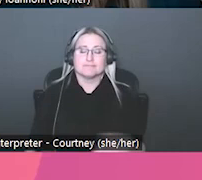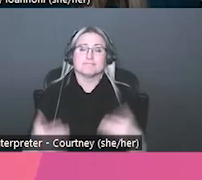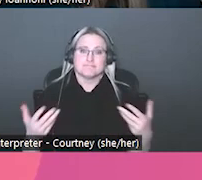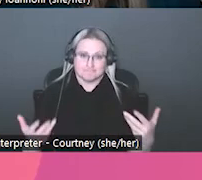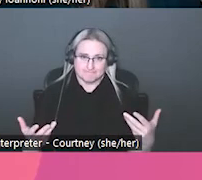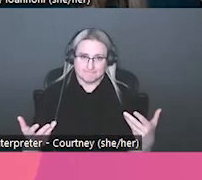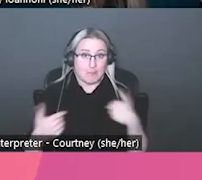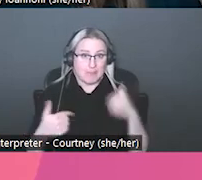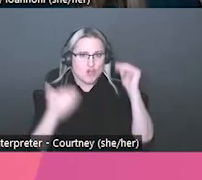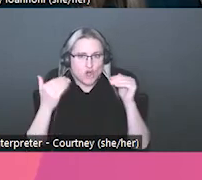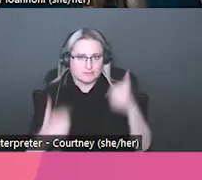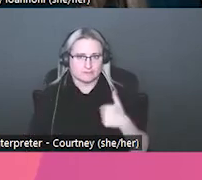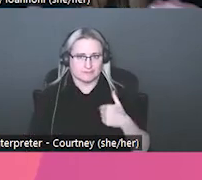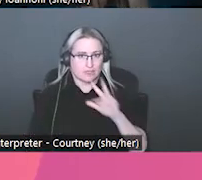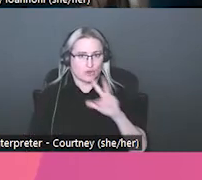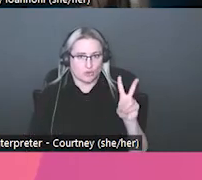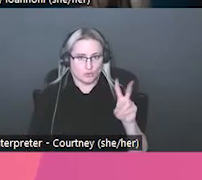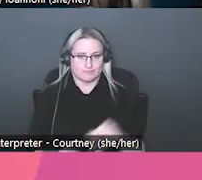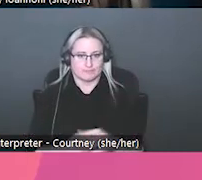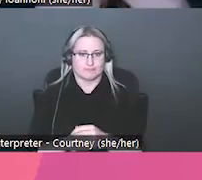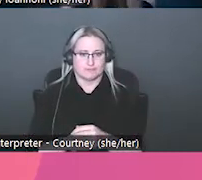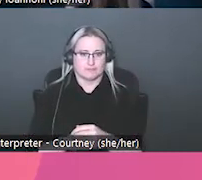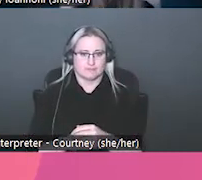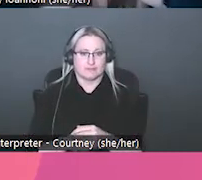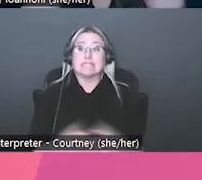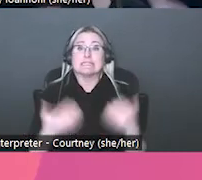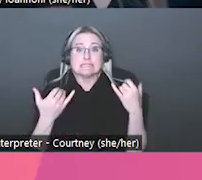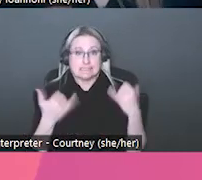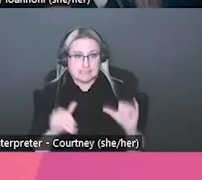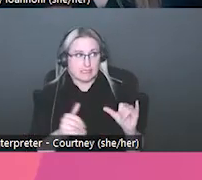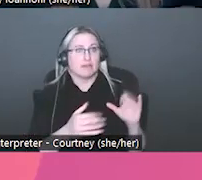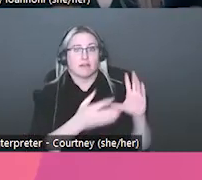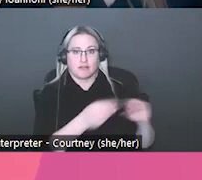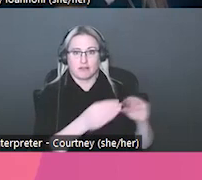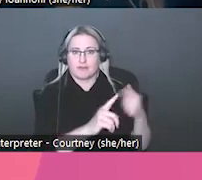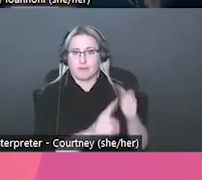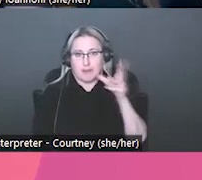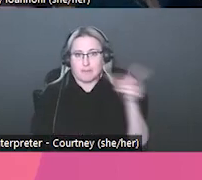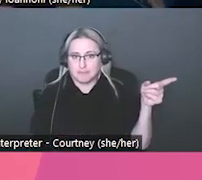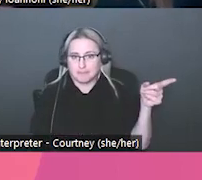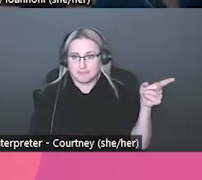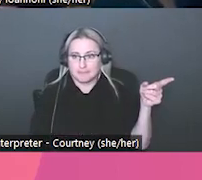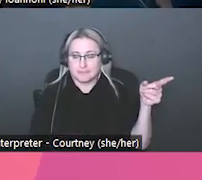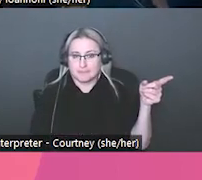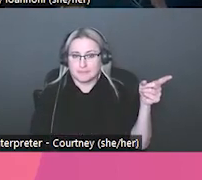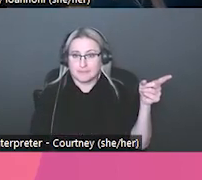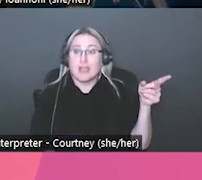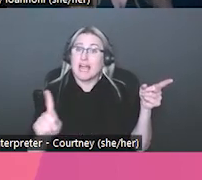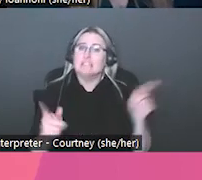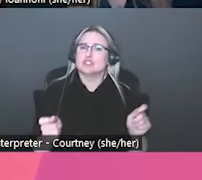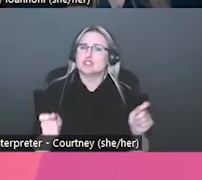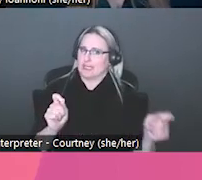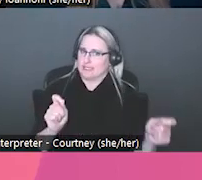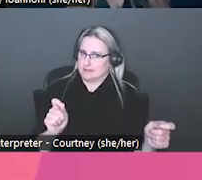grosseur, tu ne le prendras pas au sérieux. Mais j'ai 32 ans et j'ai encore cette conversation avec ma mère.